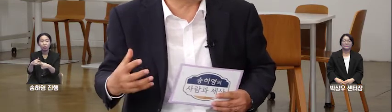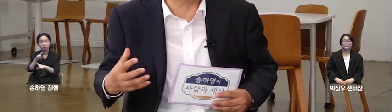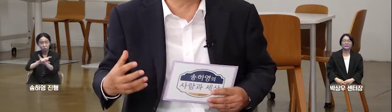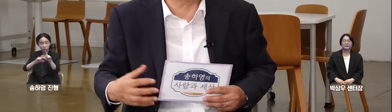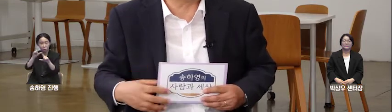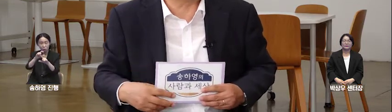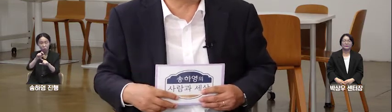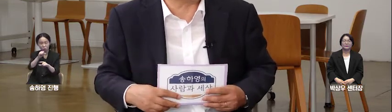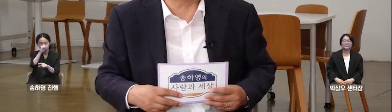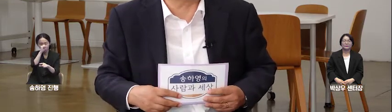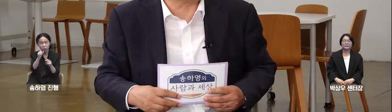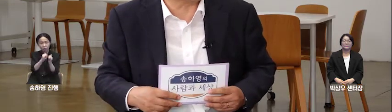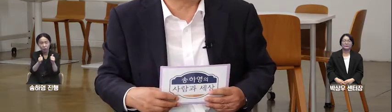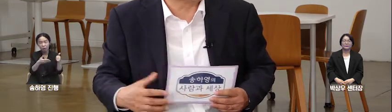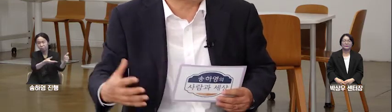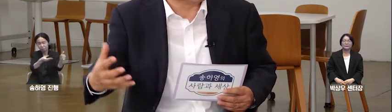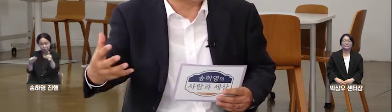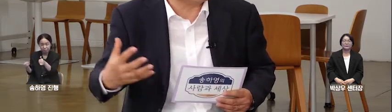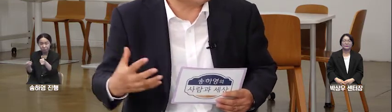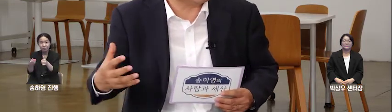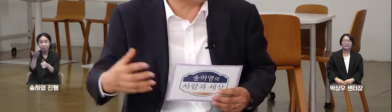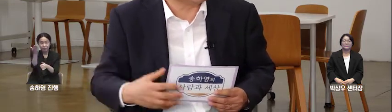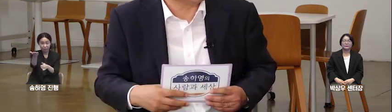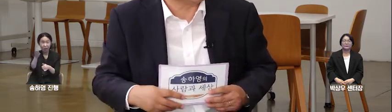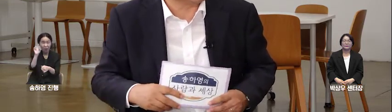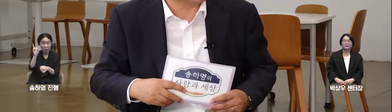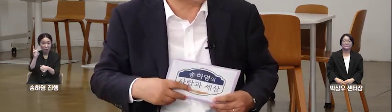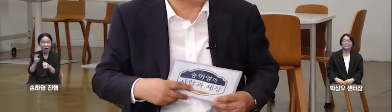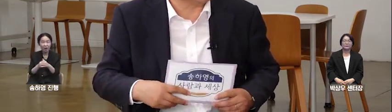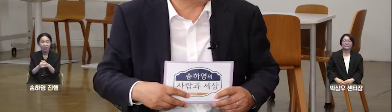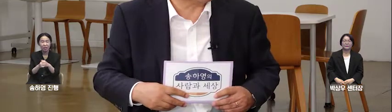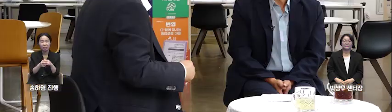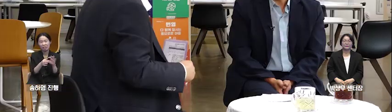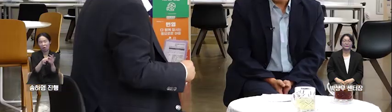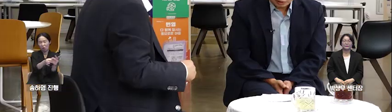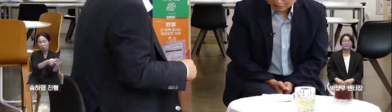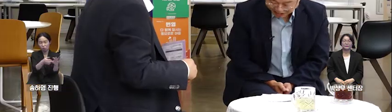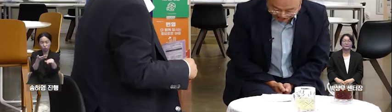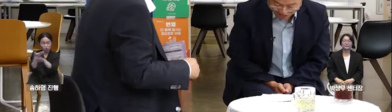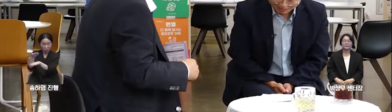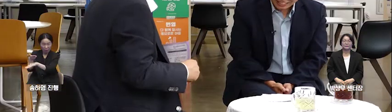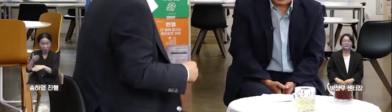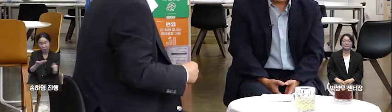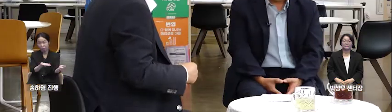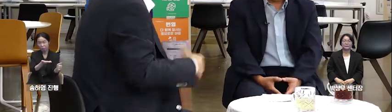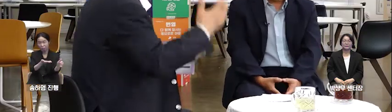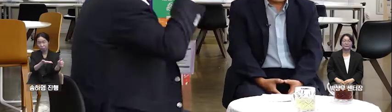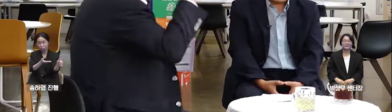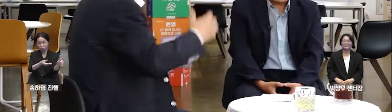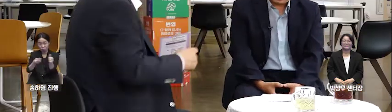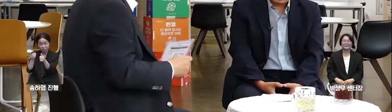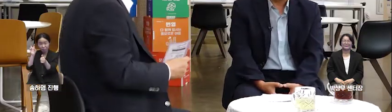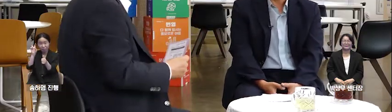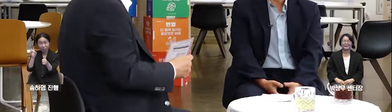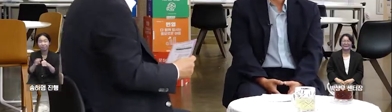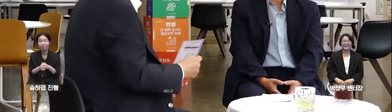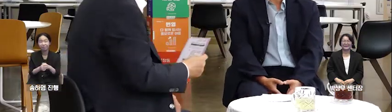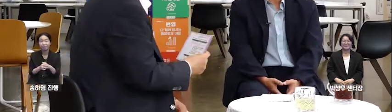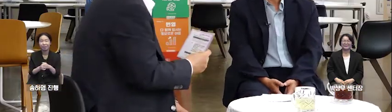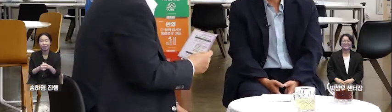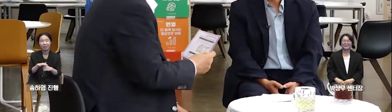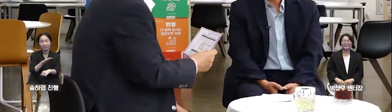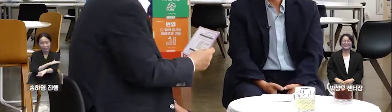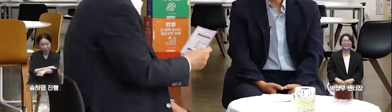더 훌륭한 분을 좀 모셔오자 해가지고 막 후배들이 연결했고. 아이고, 그런 거 같은 느낌이 드는데.